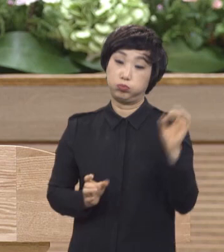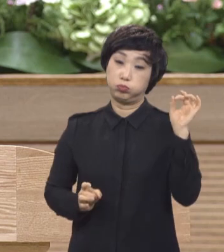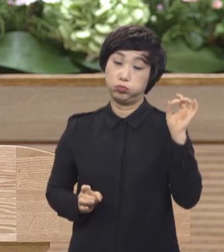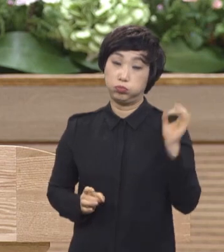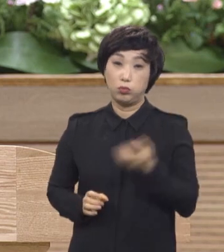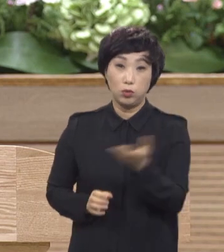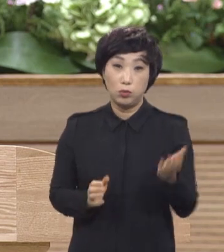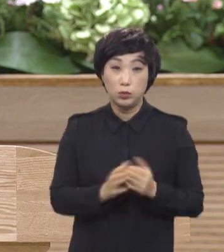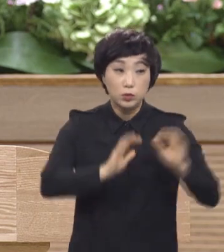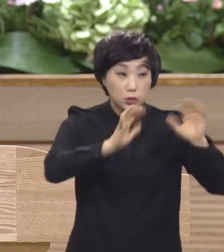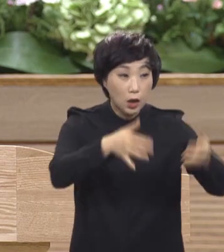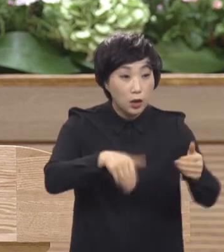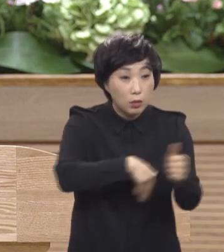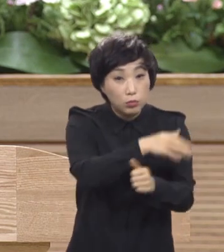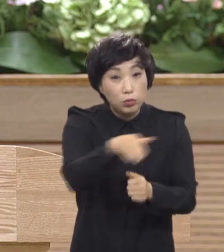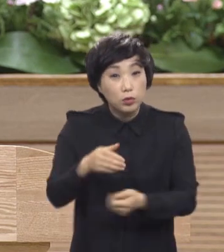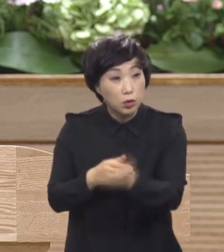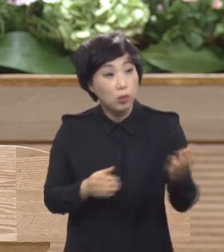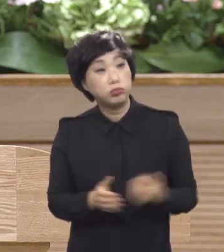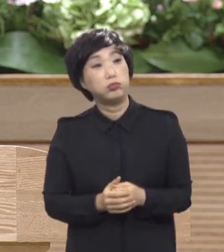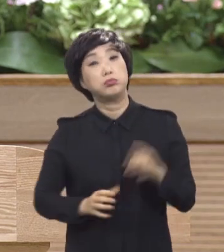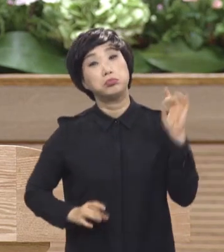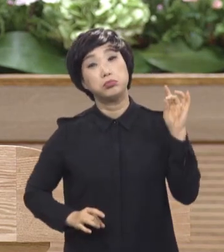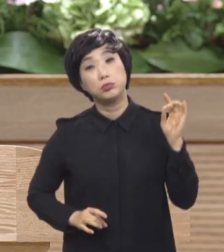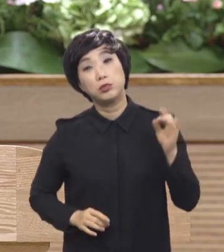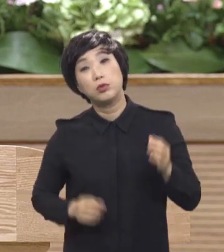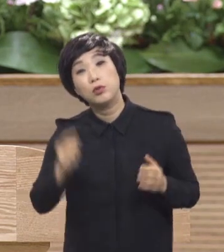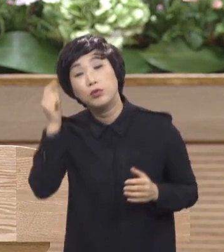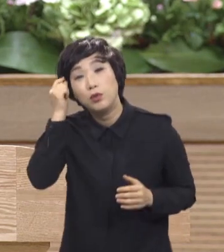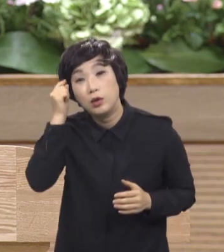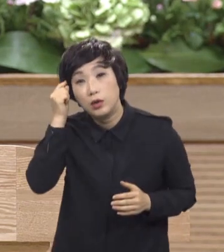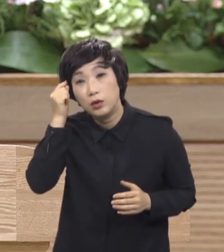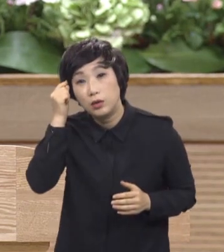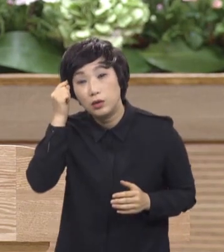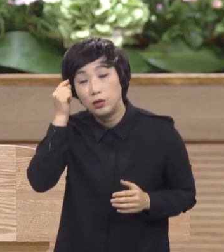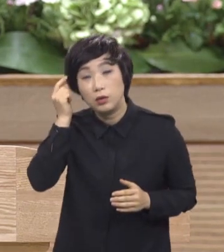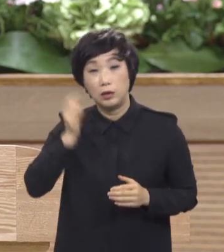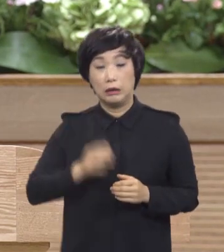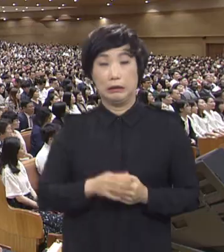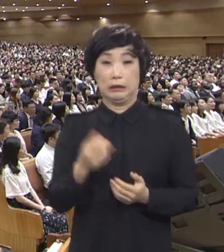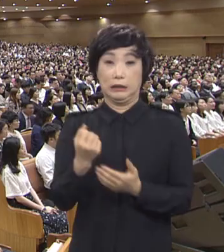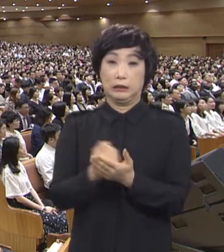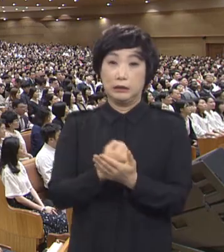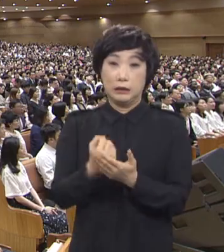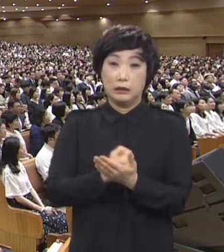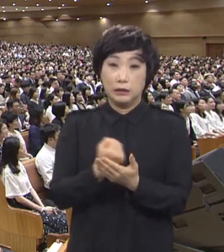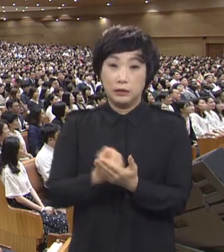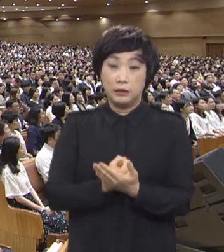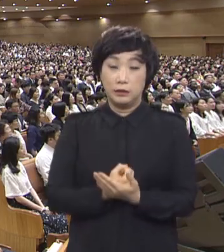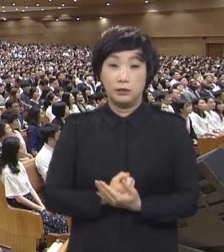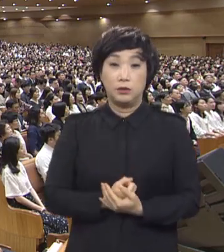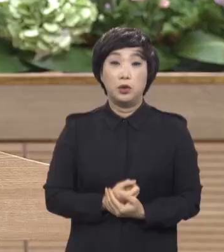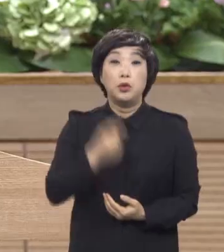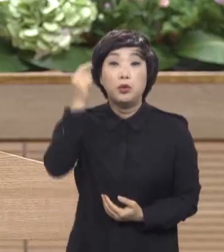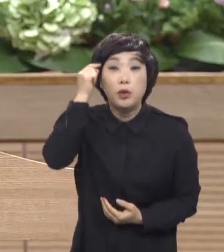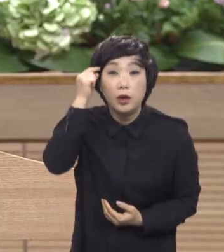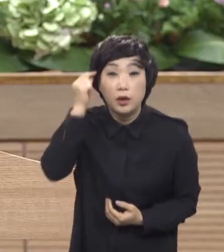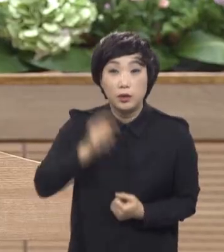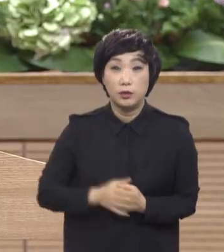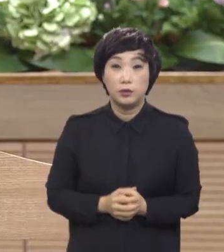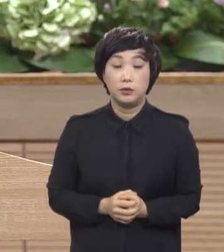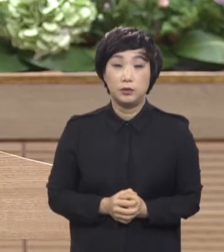세상이 돌아가는 모습을 그냥 쳐다만 보고 있느냐 그 말입니다 안타깝죠 왜 그러느냐